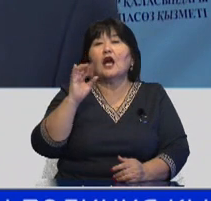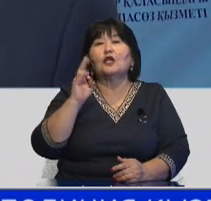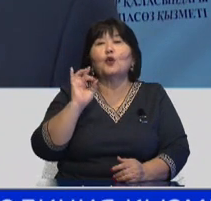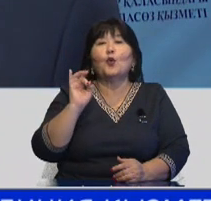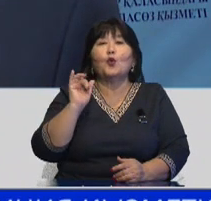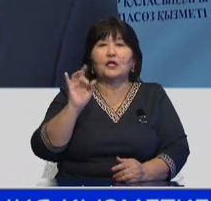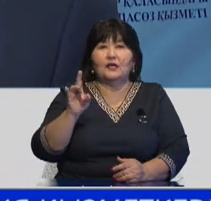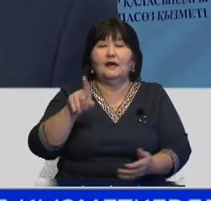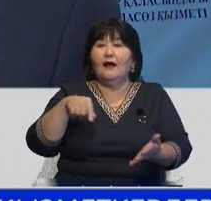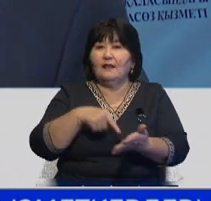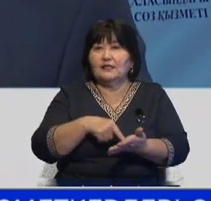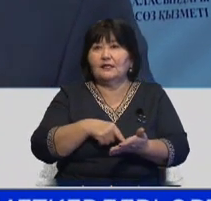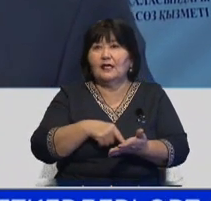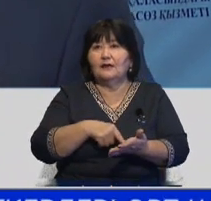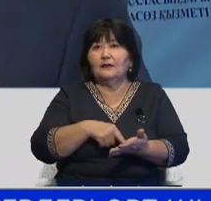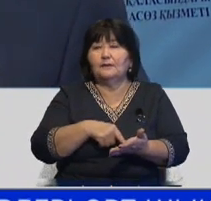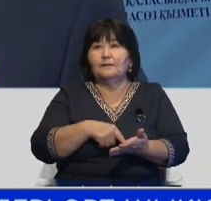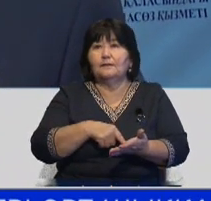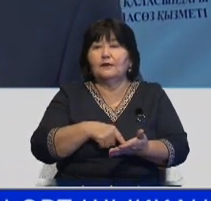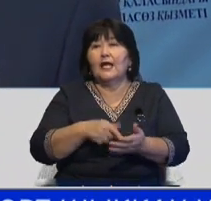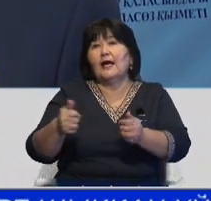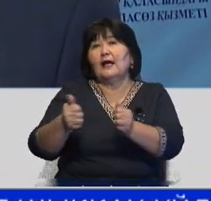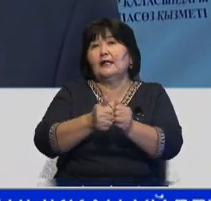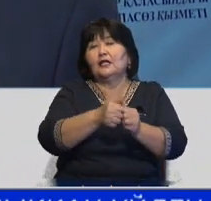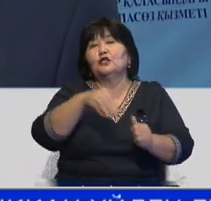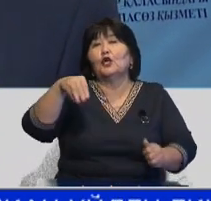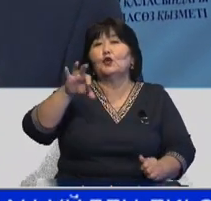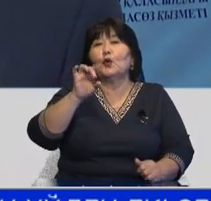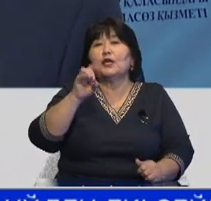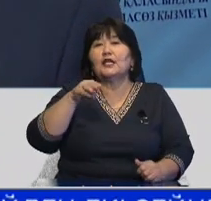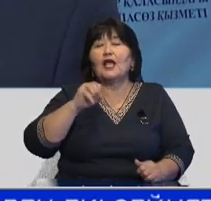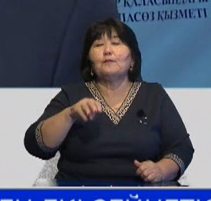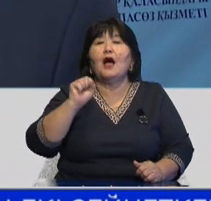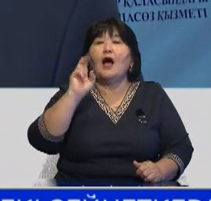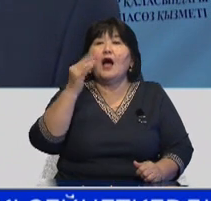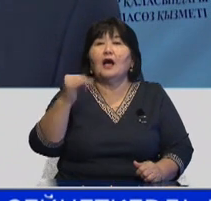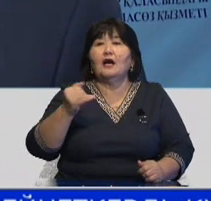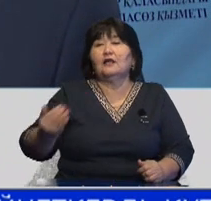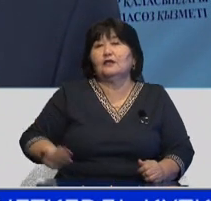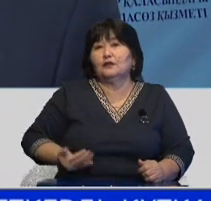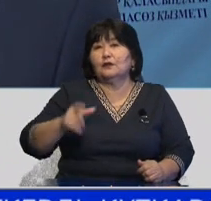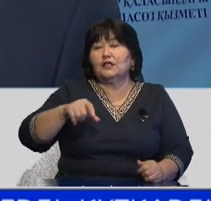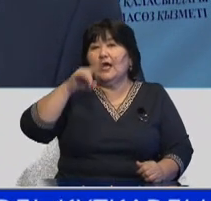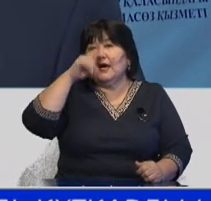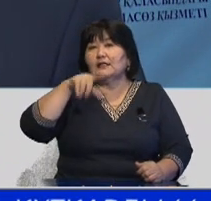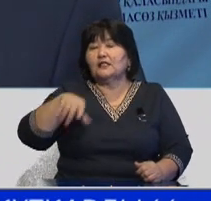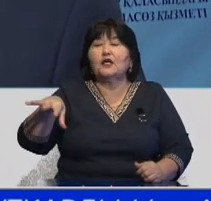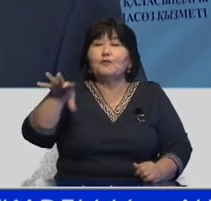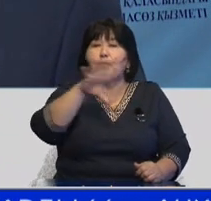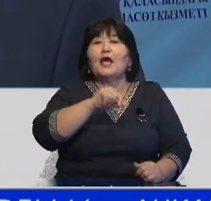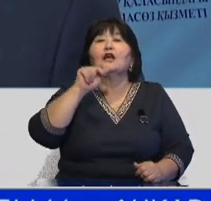қаласының Байқоңыр қаласына іргелес Төретам кенті мен Ақай ауылының тұрғындарын, Қазақстан азаматтарын бәрін